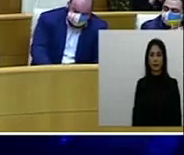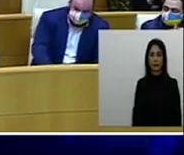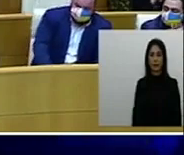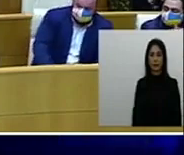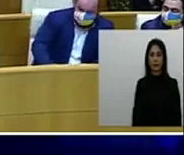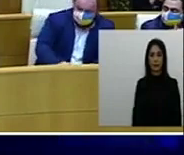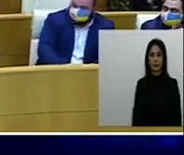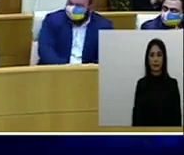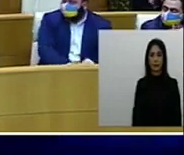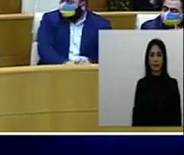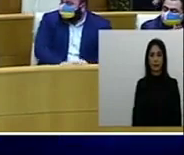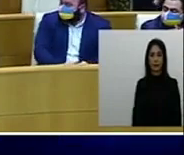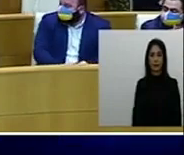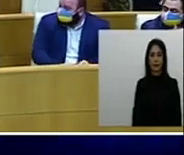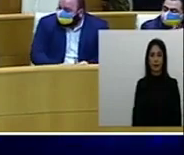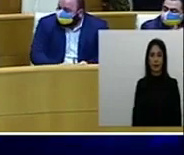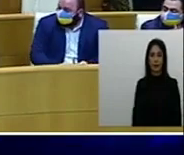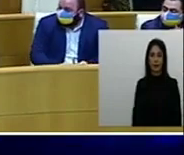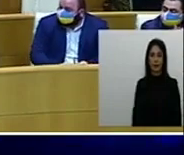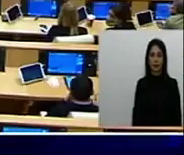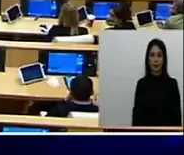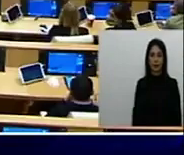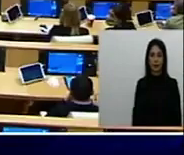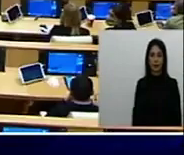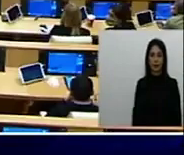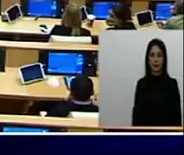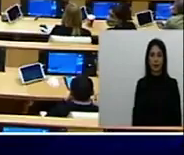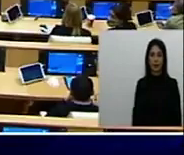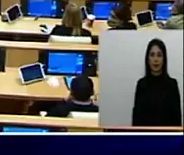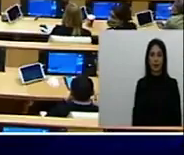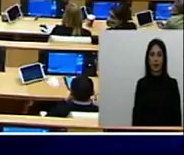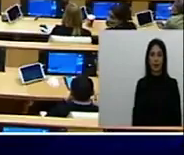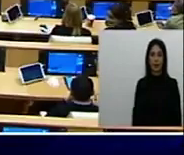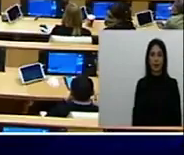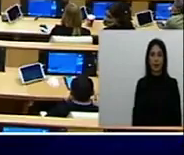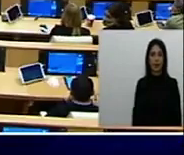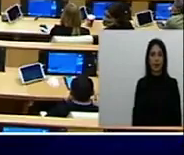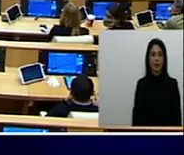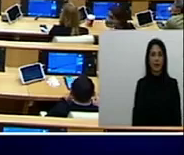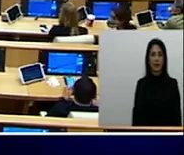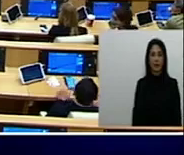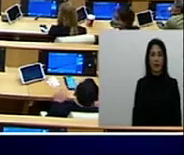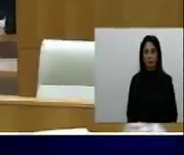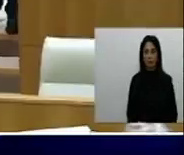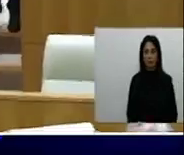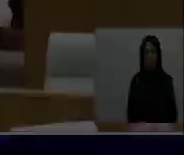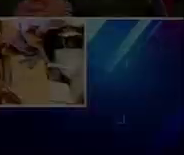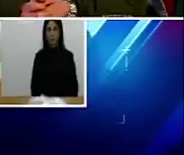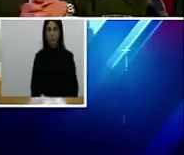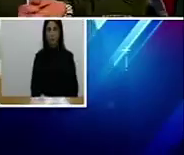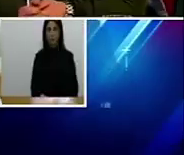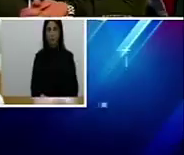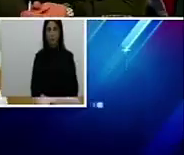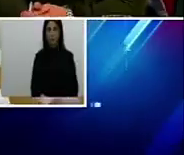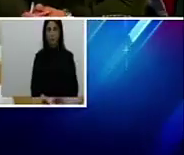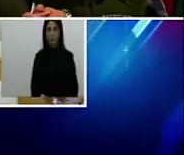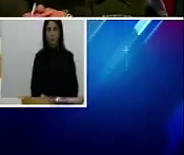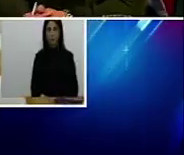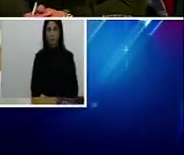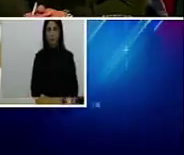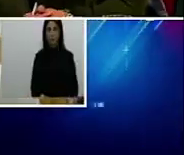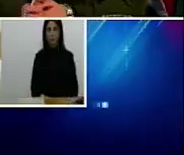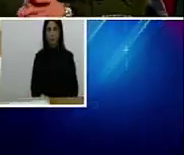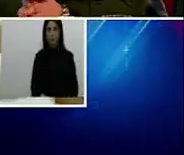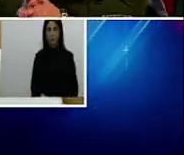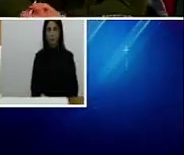სწორი. მაგრამ ზოგადად მე პრეზიდენტს ვეთანხმები რომ პრობლემები ორივე მხარეს არის და ამის არ დანახვა არ შეიძლება. მინიმუმ იმედი უნდა